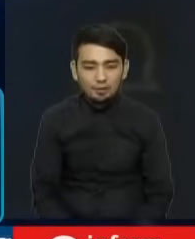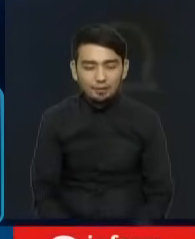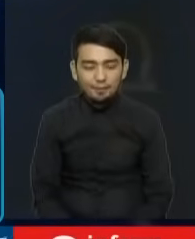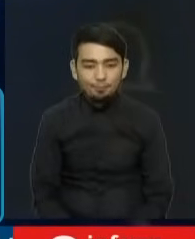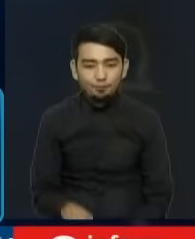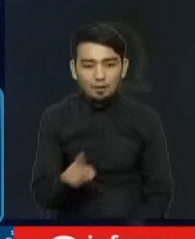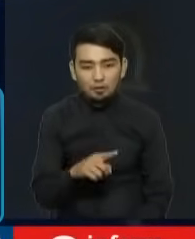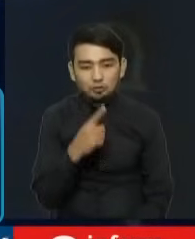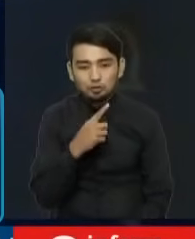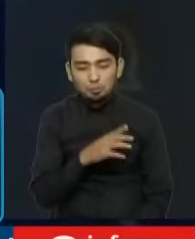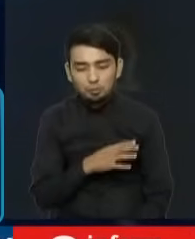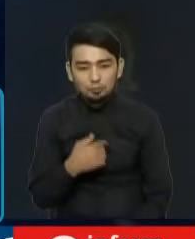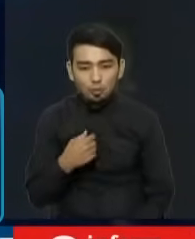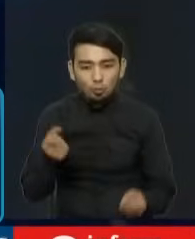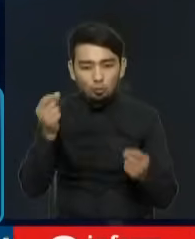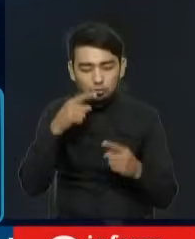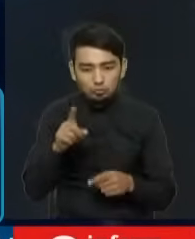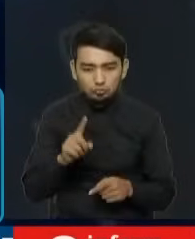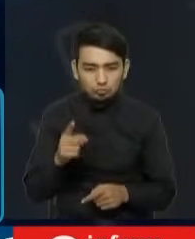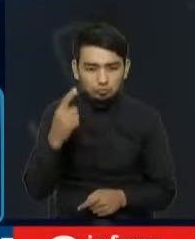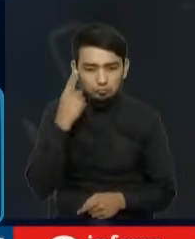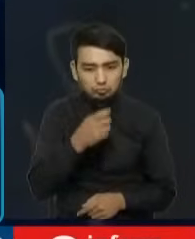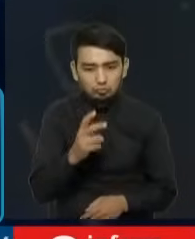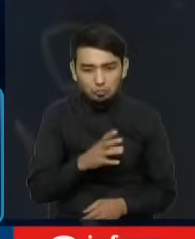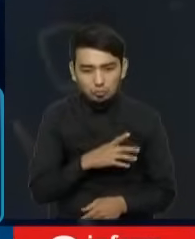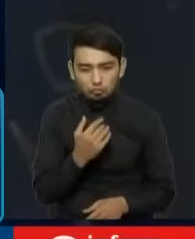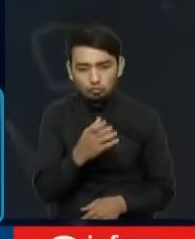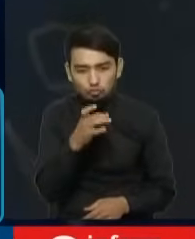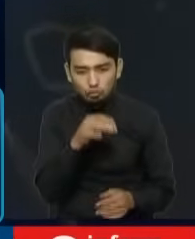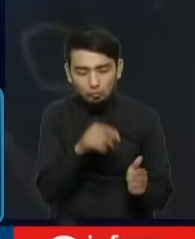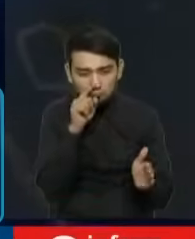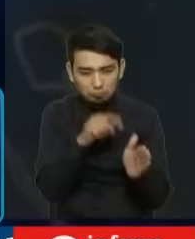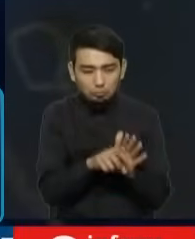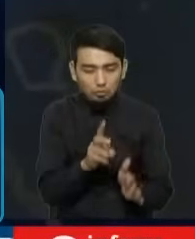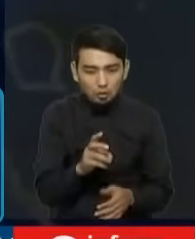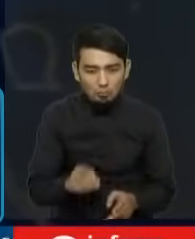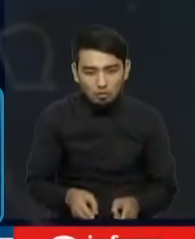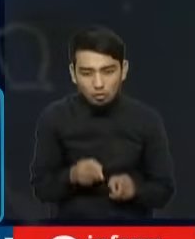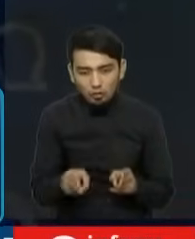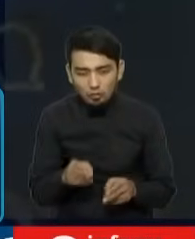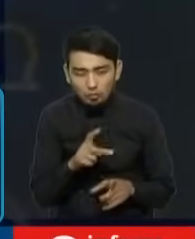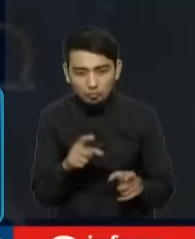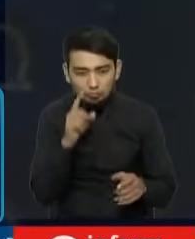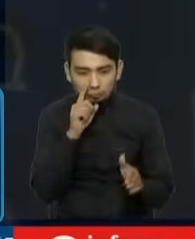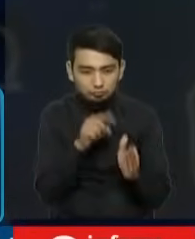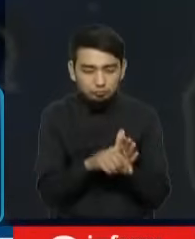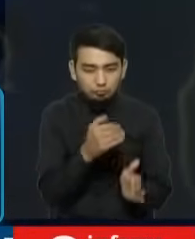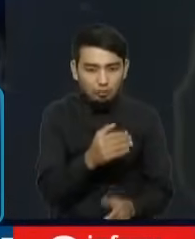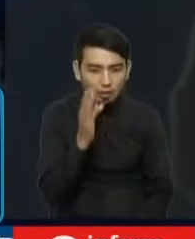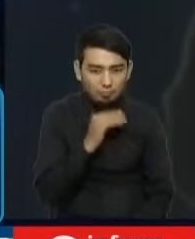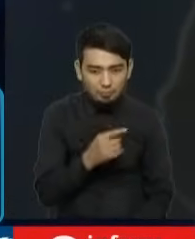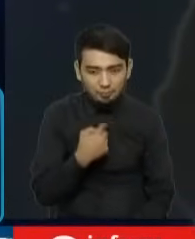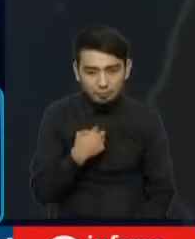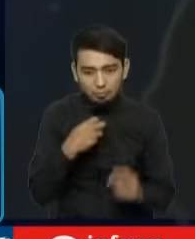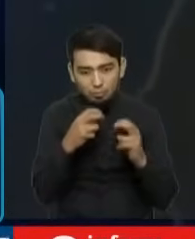Они заявляют, что обнаружили подозрительные операции по вашим счетам, и мошенники якобы получили доступ к данным из-за того,